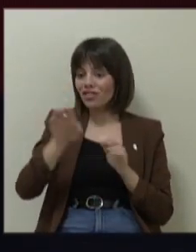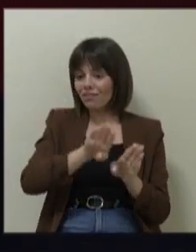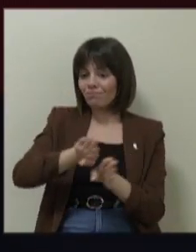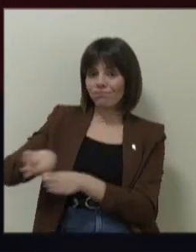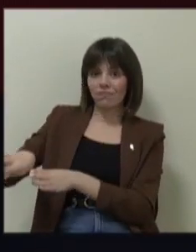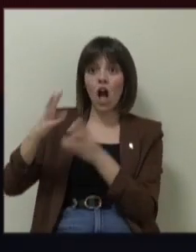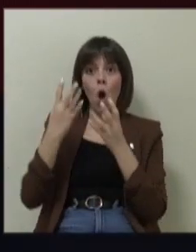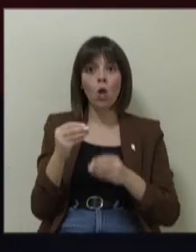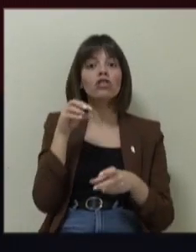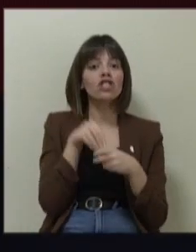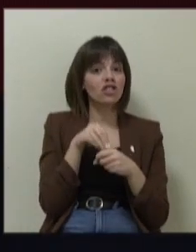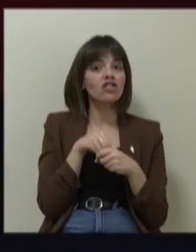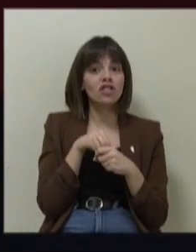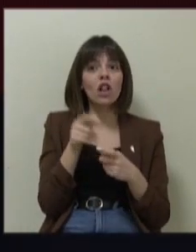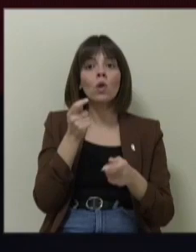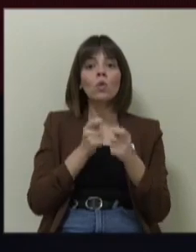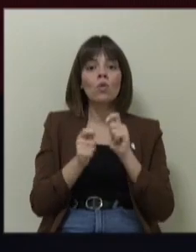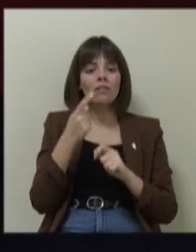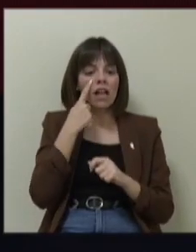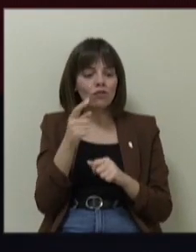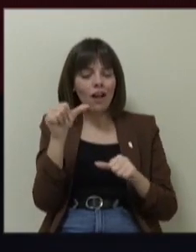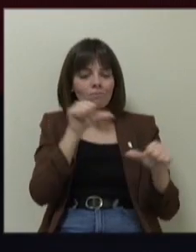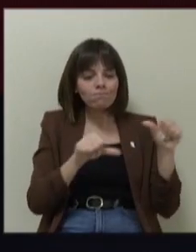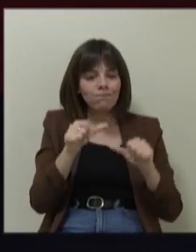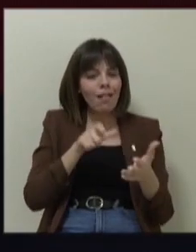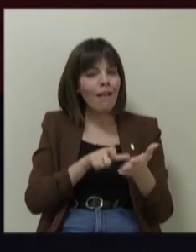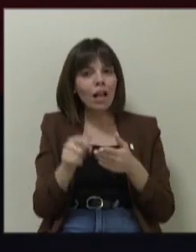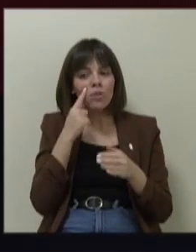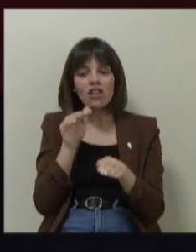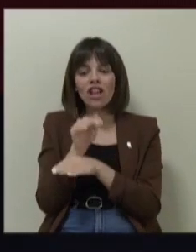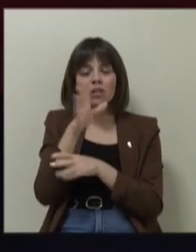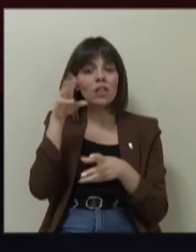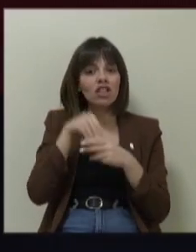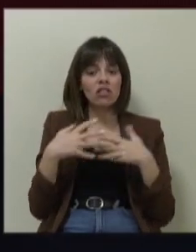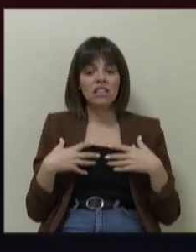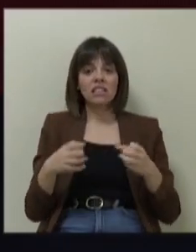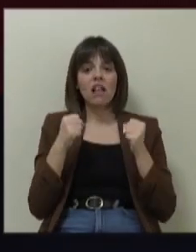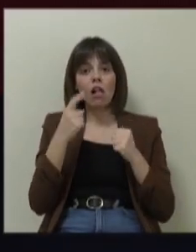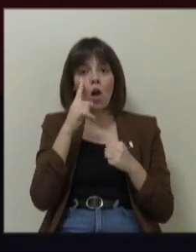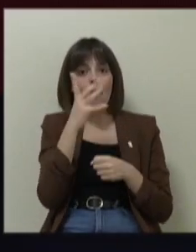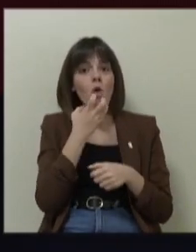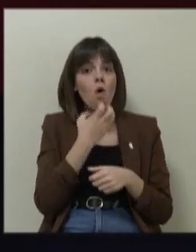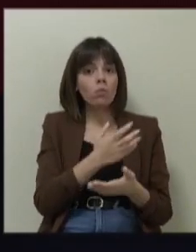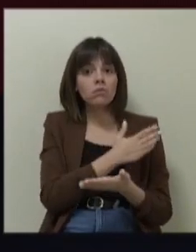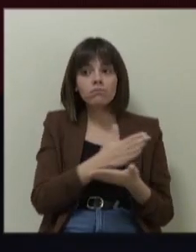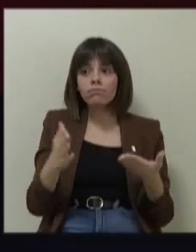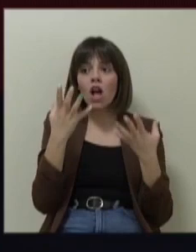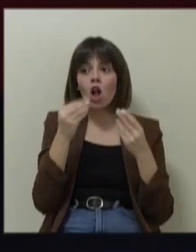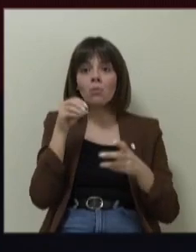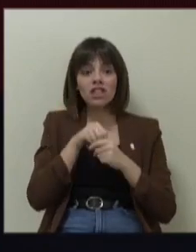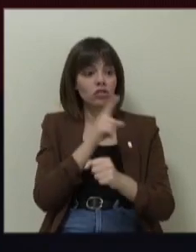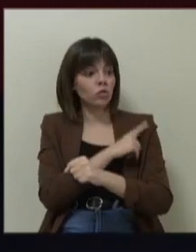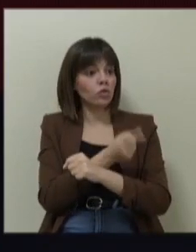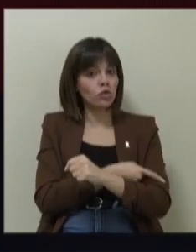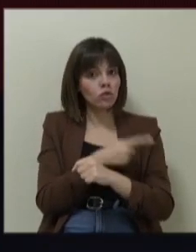bıraktığımız için kullandığımız elementler yaşamın içerisinde sağlıklı bir ömür sürebilmemiz için